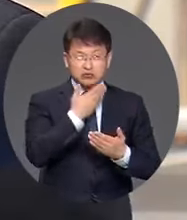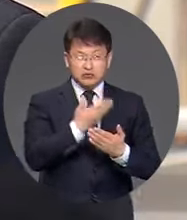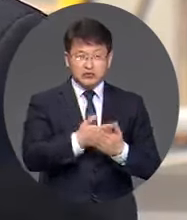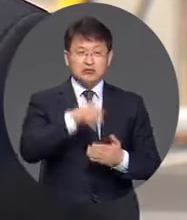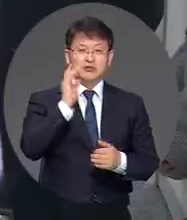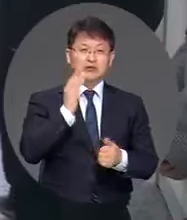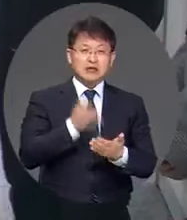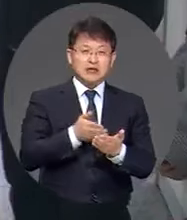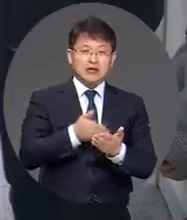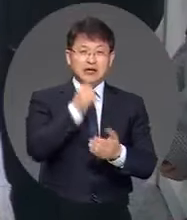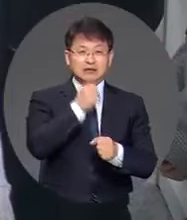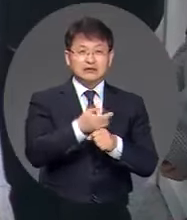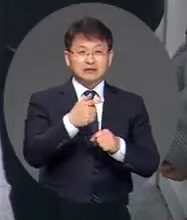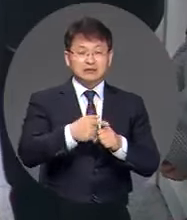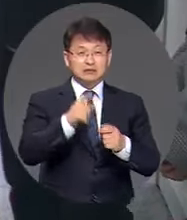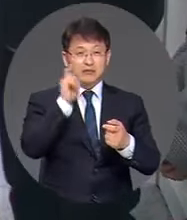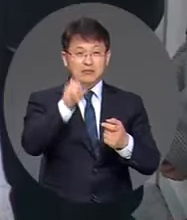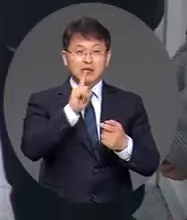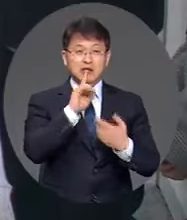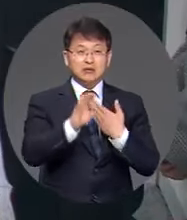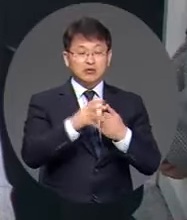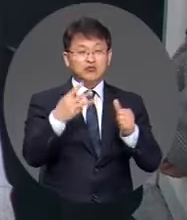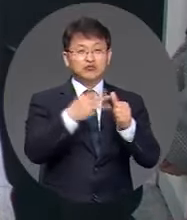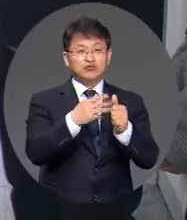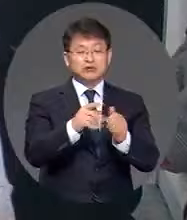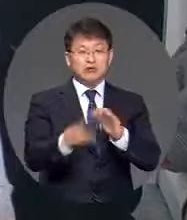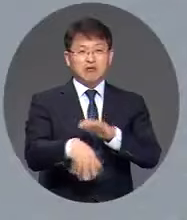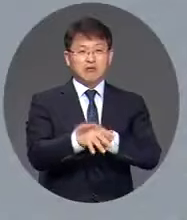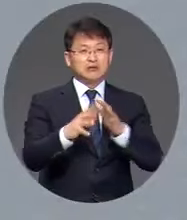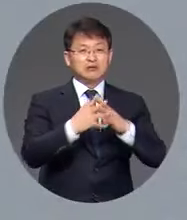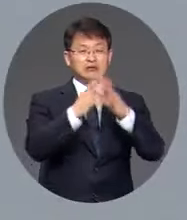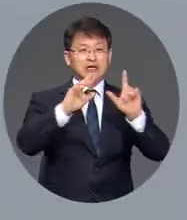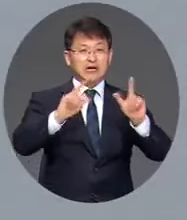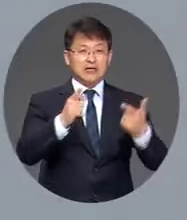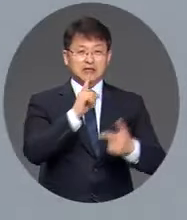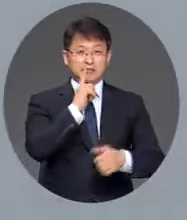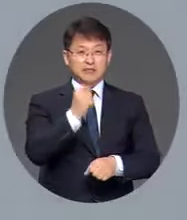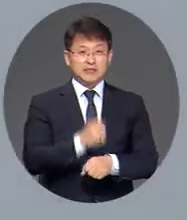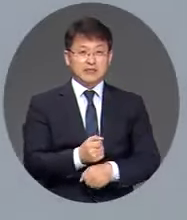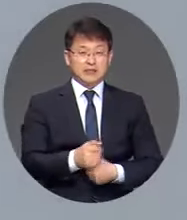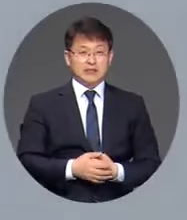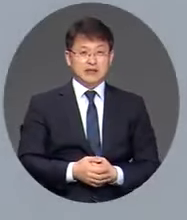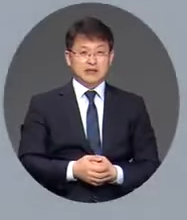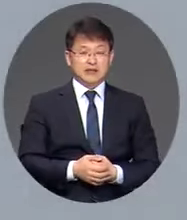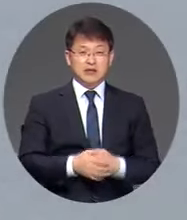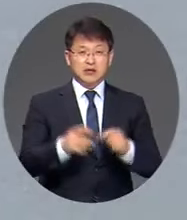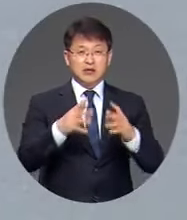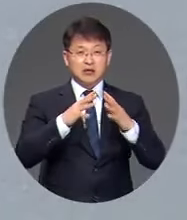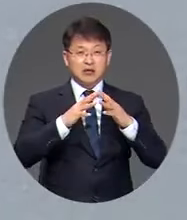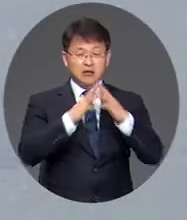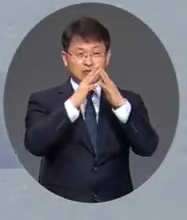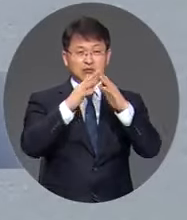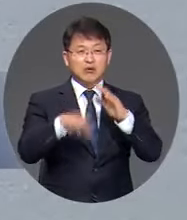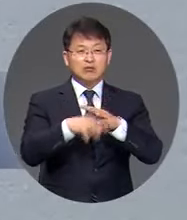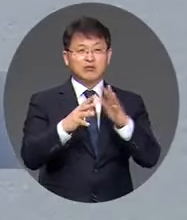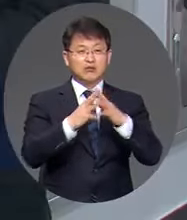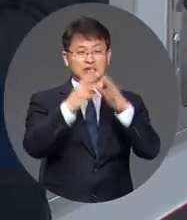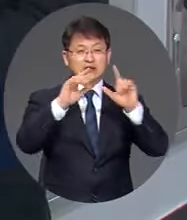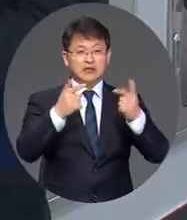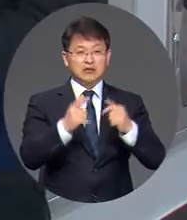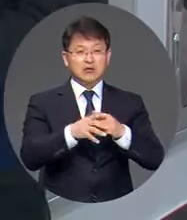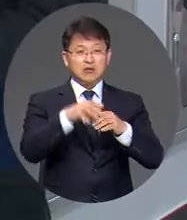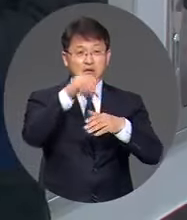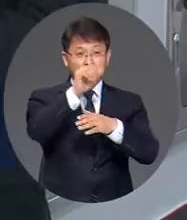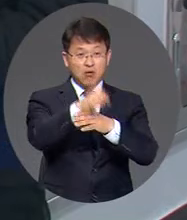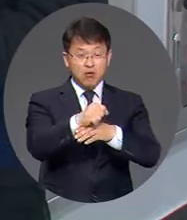했는데. 이런 지적에도 의령군은 부실 공사는 아니라는 입장입니다. 부실 공사는 이제 아니고